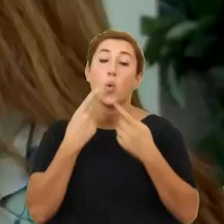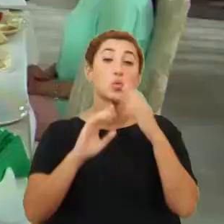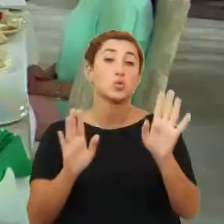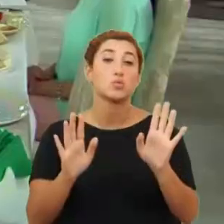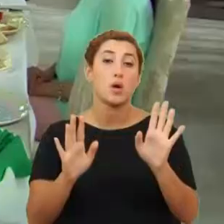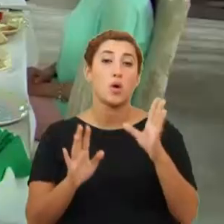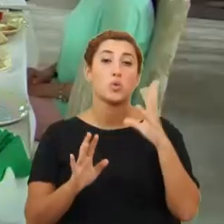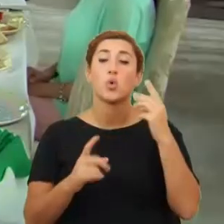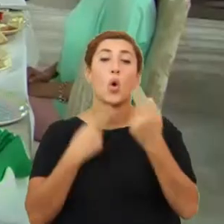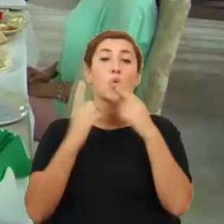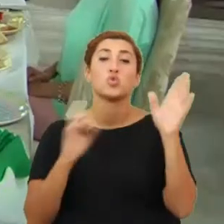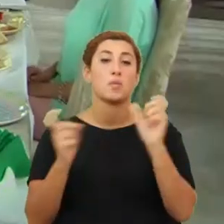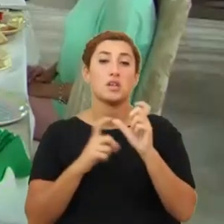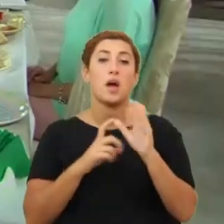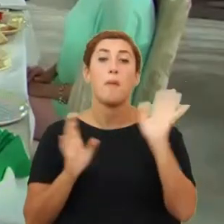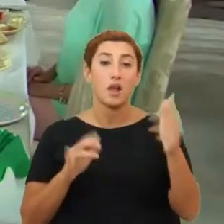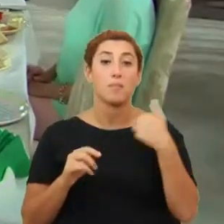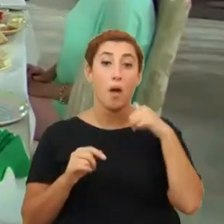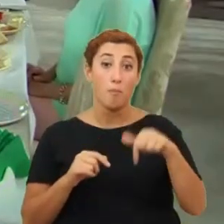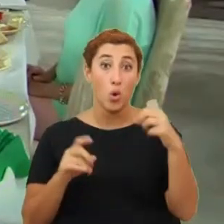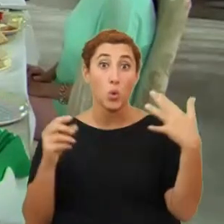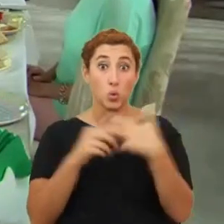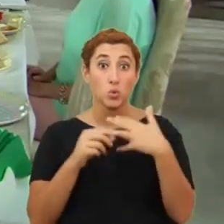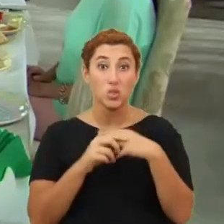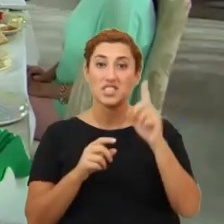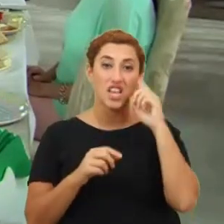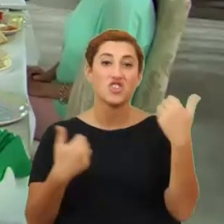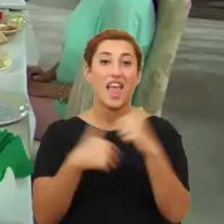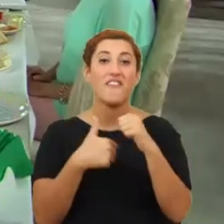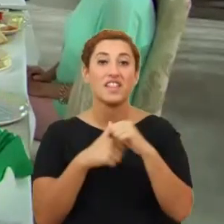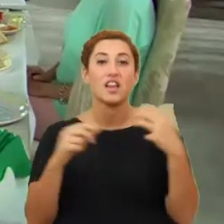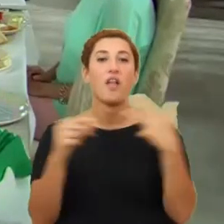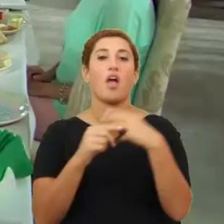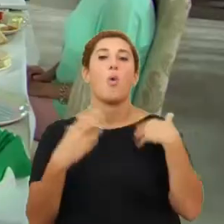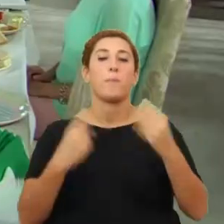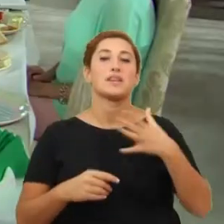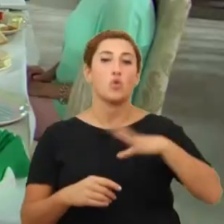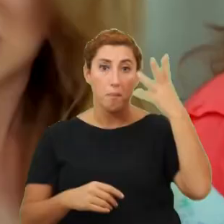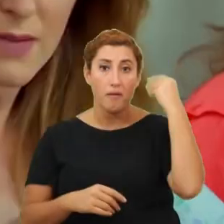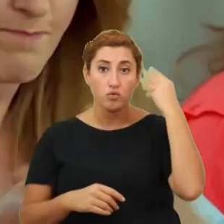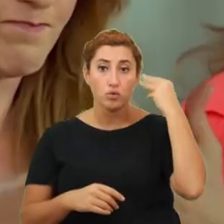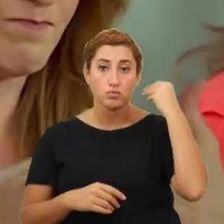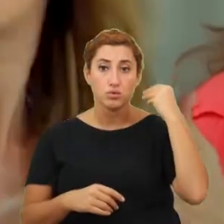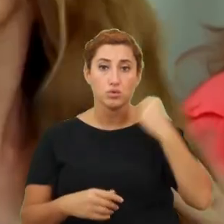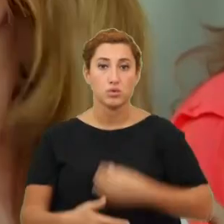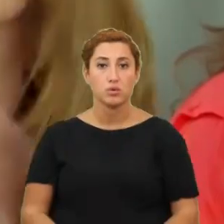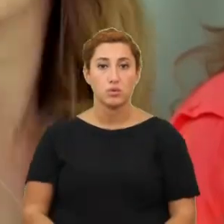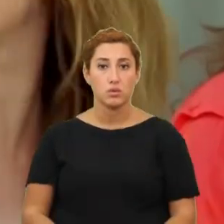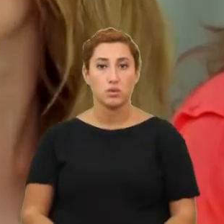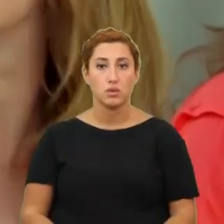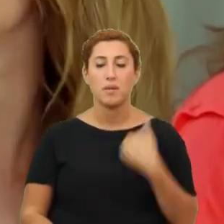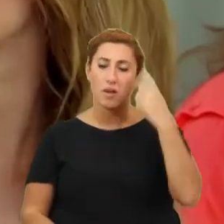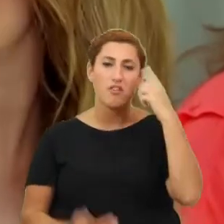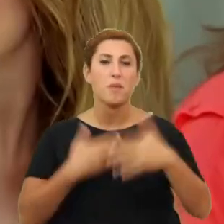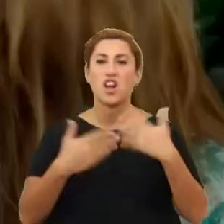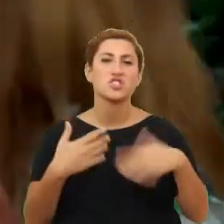konuşma. Çok konuşma Sarp. Artık ben böyle yüzükleri sadece evlenirken takmak istiyorum, anlıyor musun? Benim